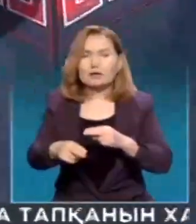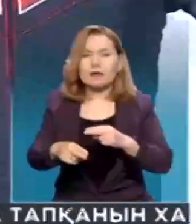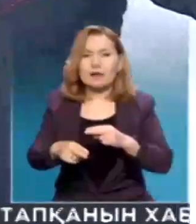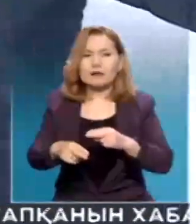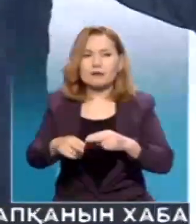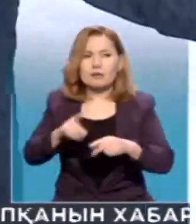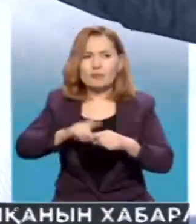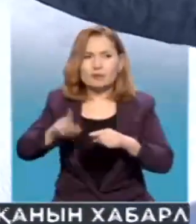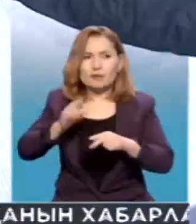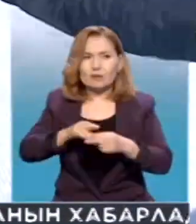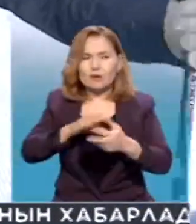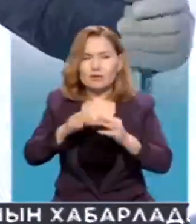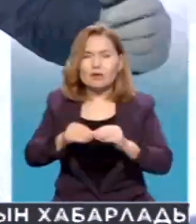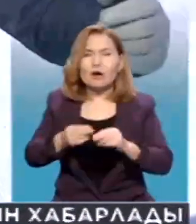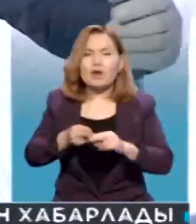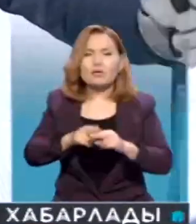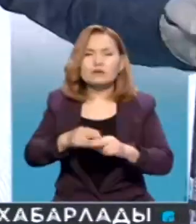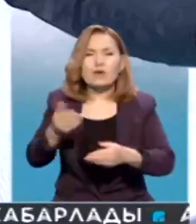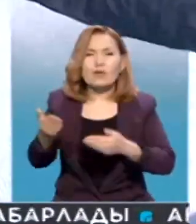бүгін кімдер қатысып жатыр бұл шараға?